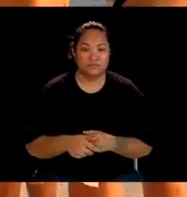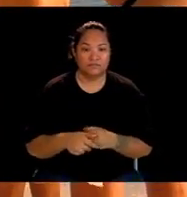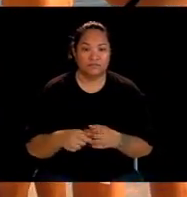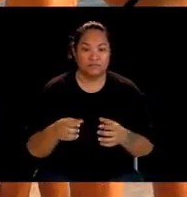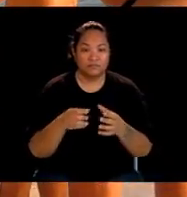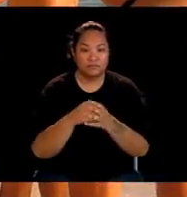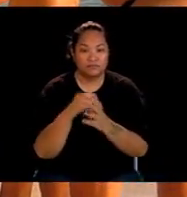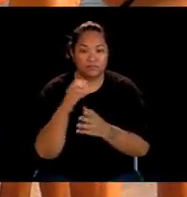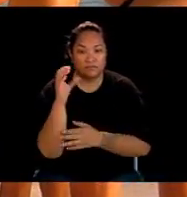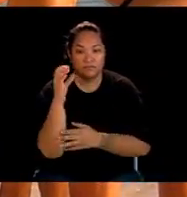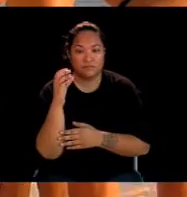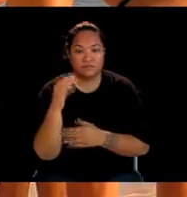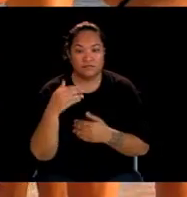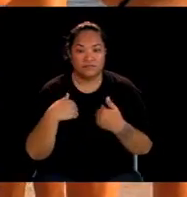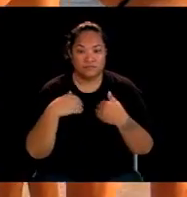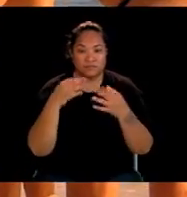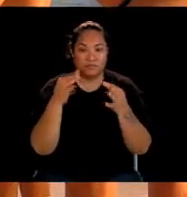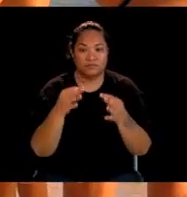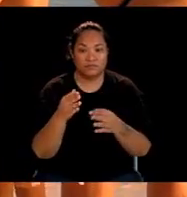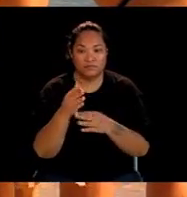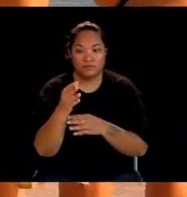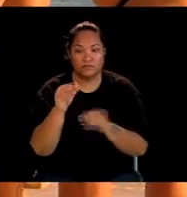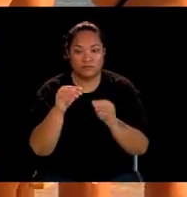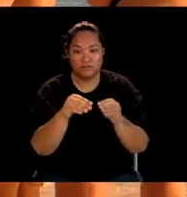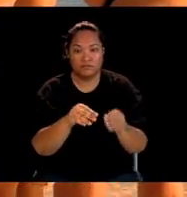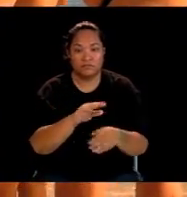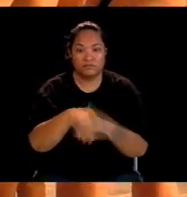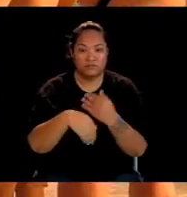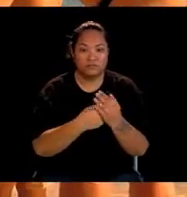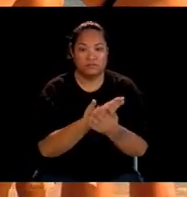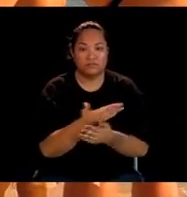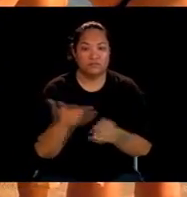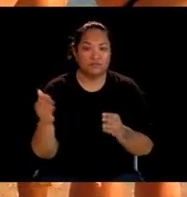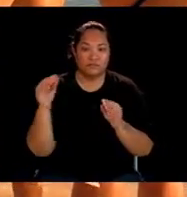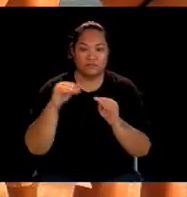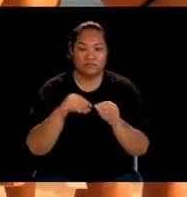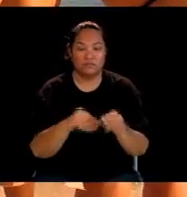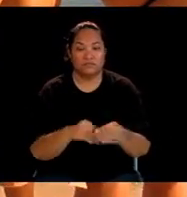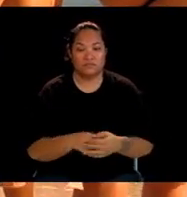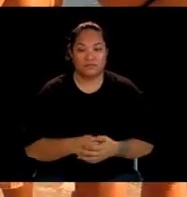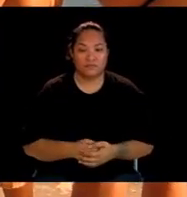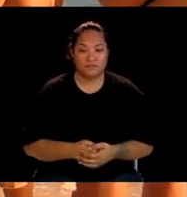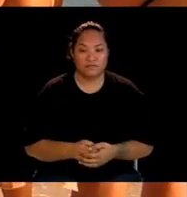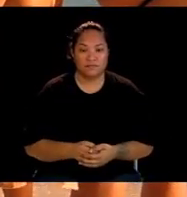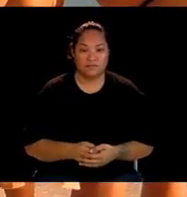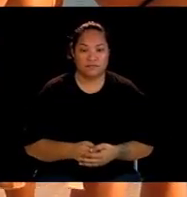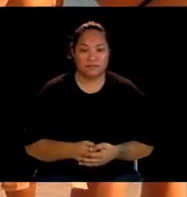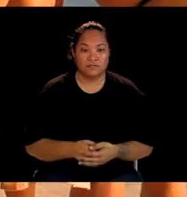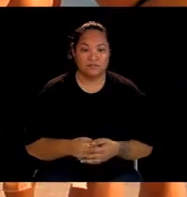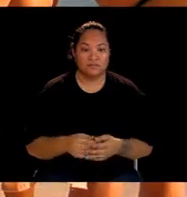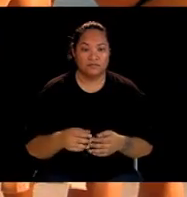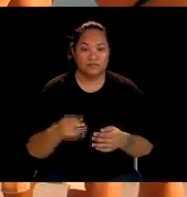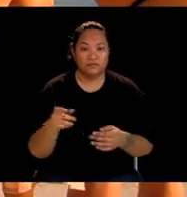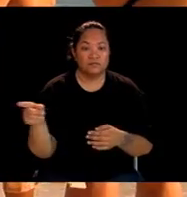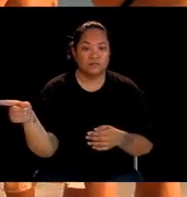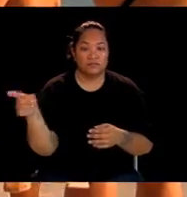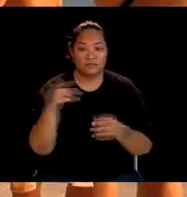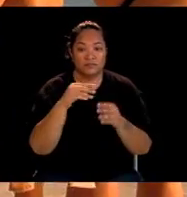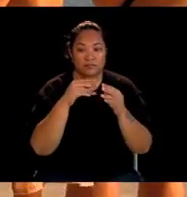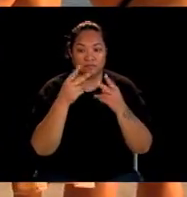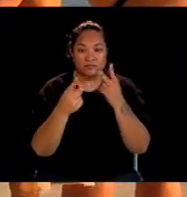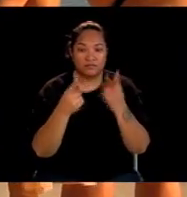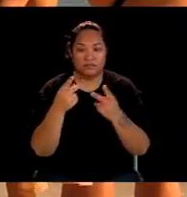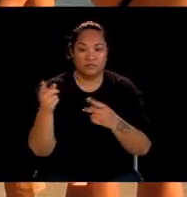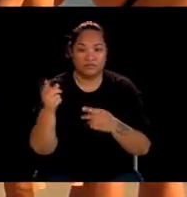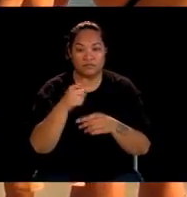Imataw mumagagasi itasi dan igwinahan itasi. Siha imataw